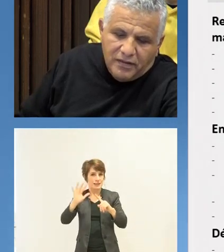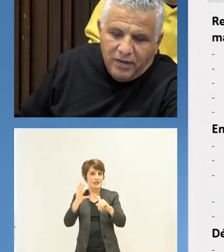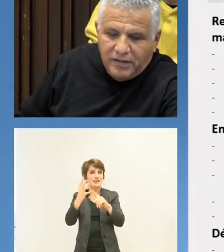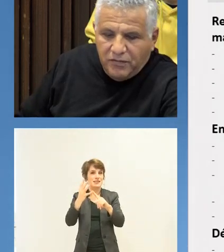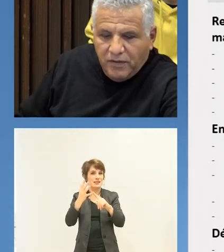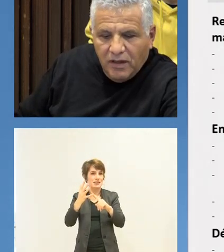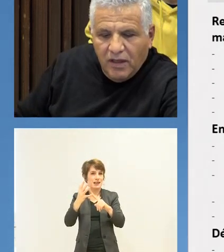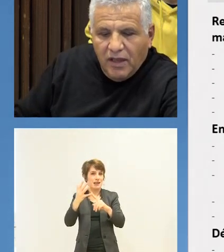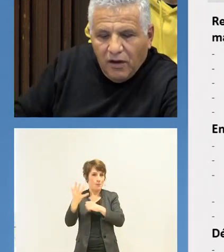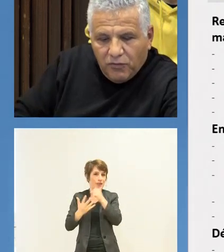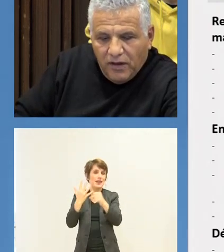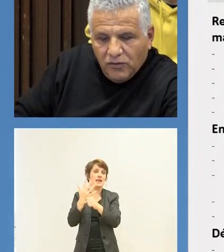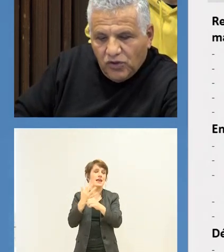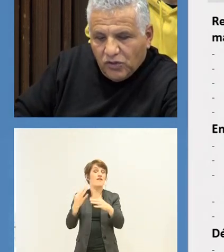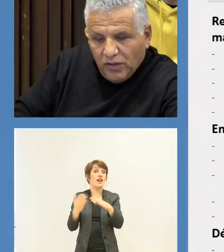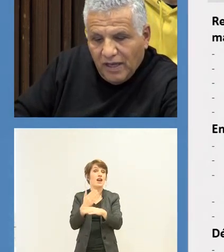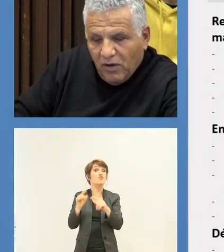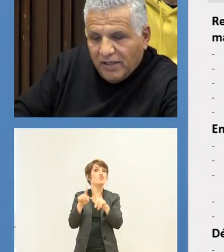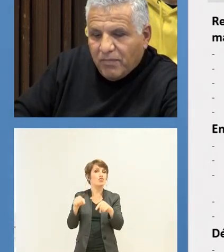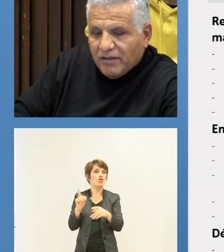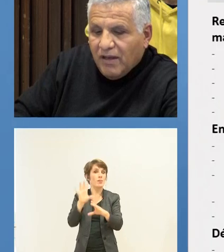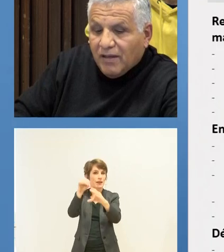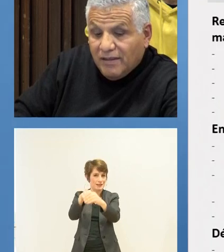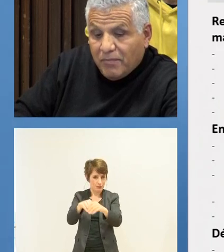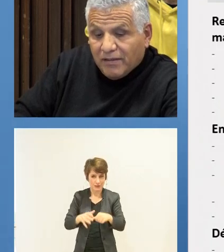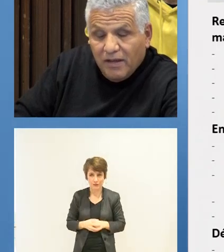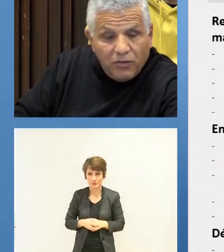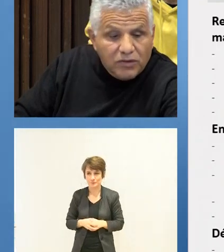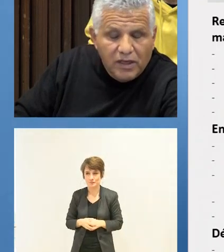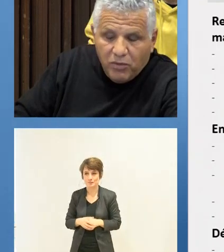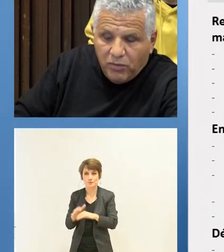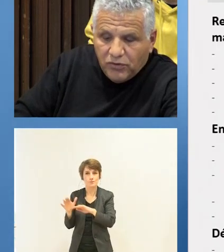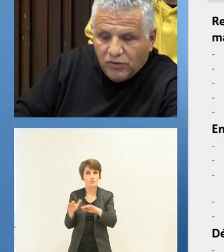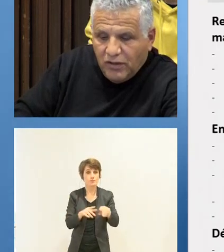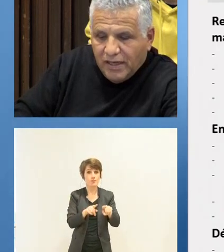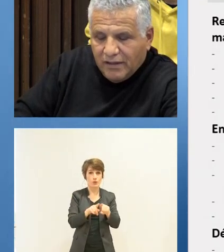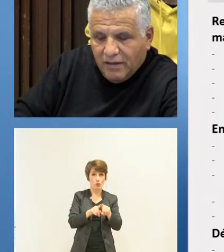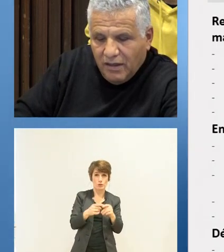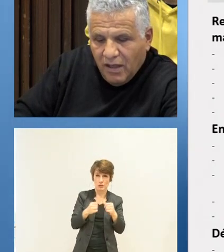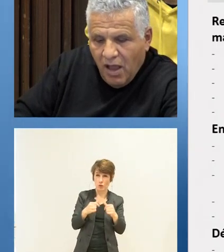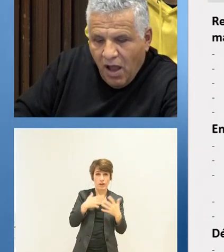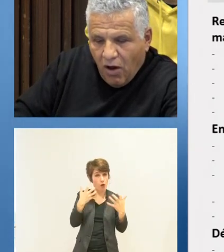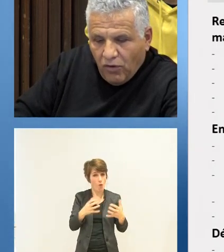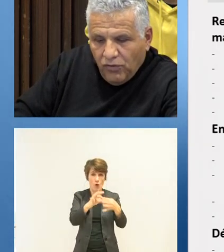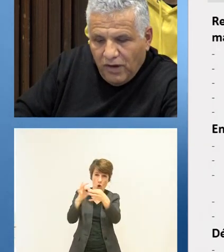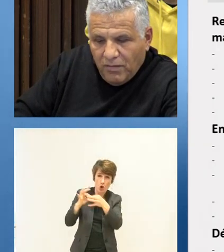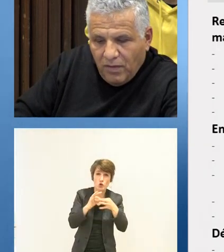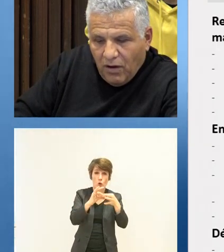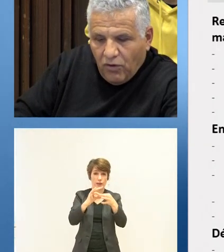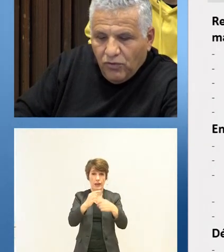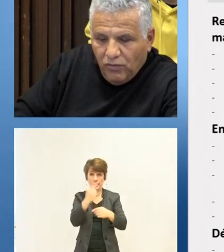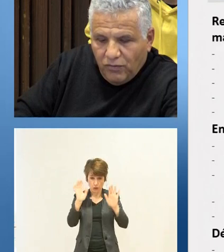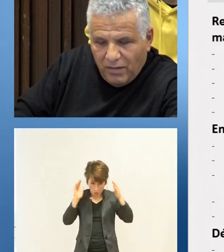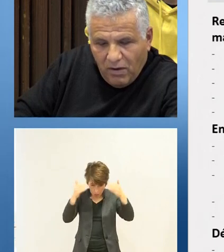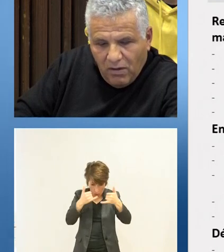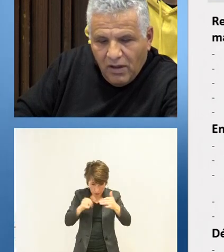participatifs et enfin nous cherchons également à dépasser les dépasser les frontières pour plus de solidarité en renouvellement en